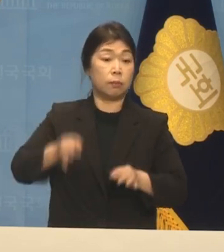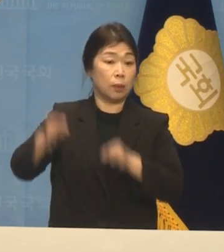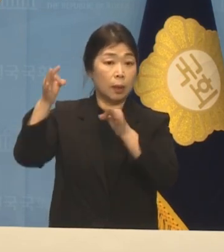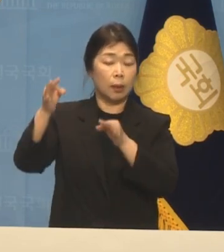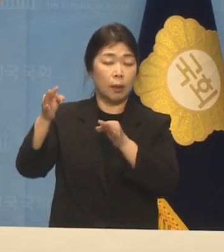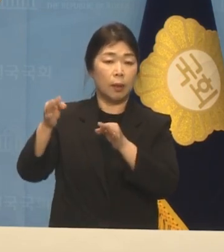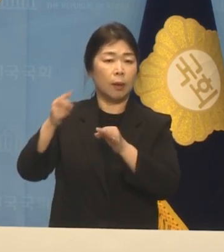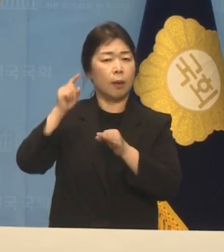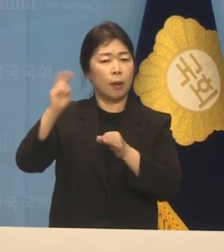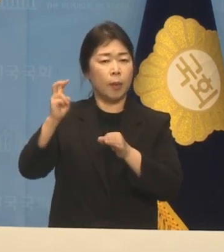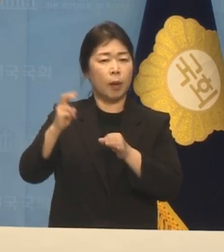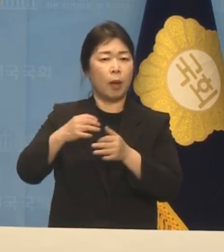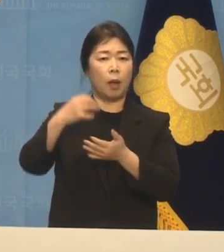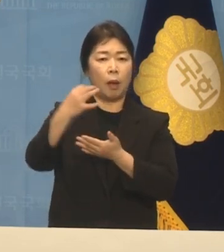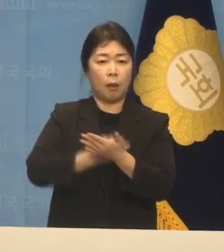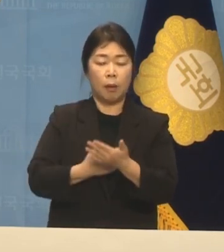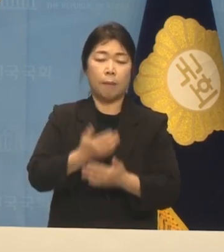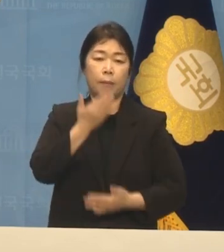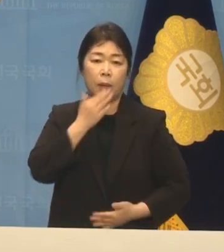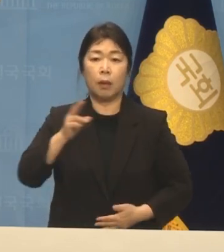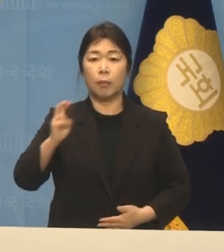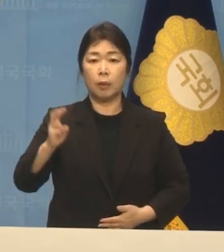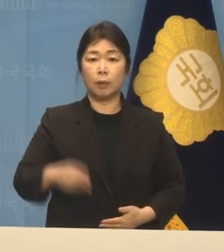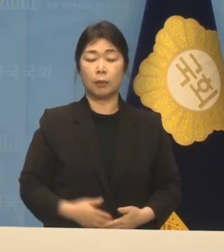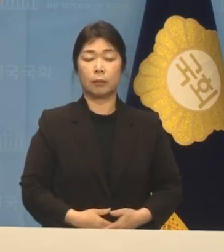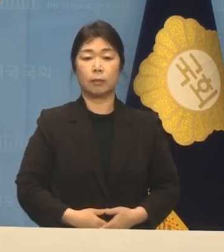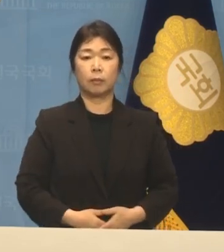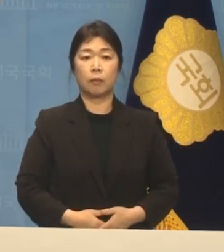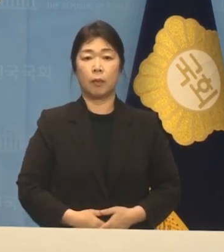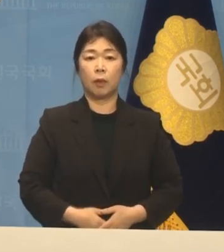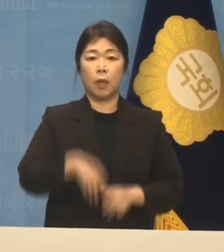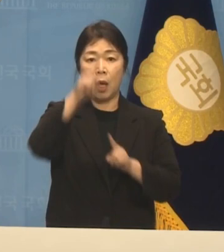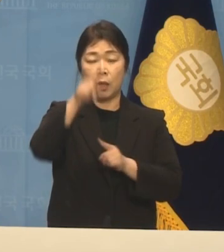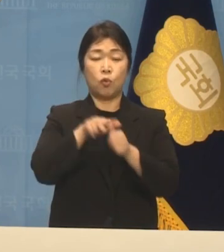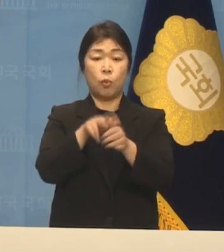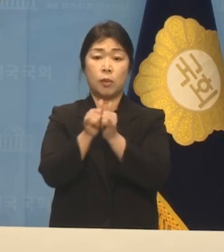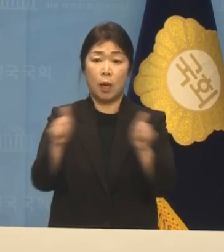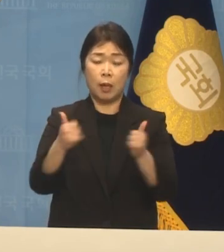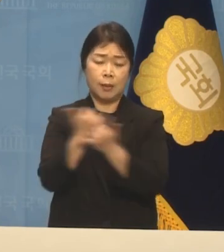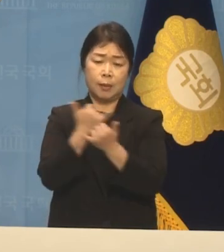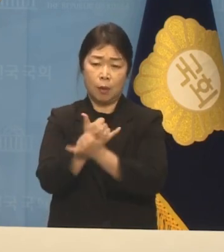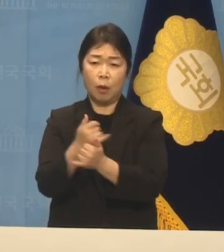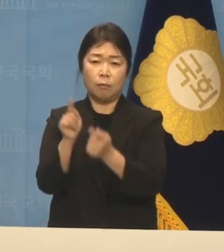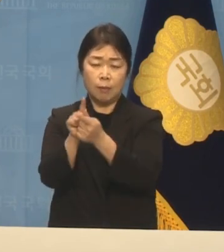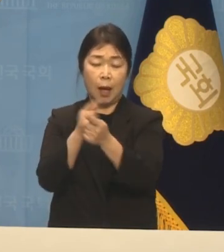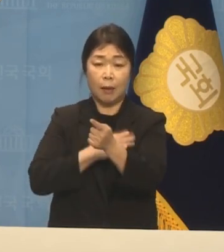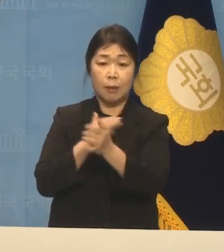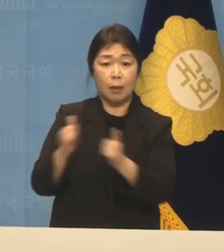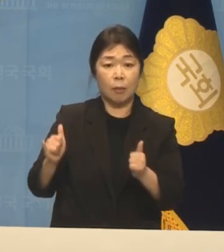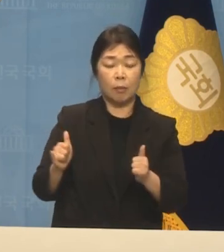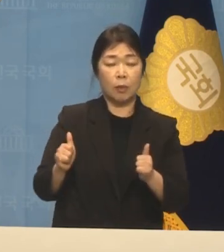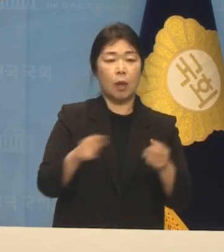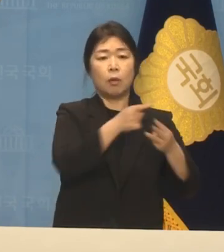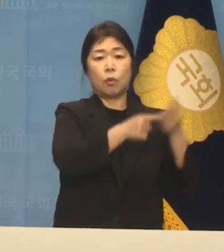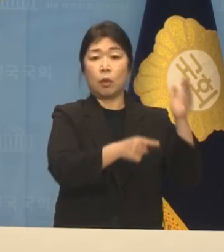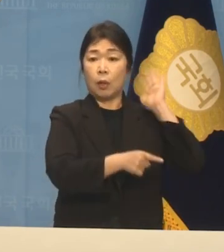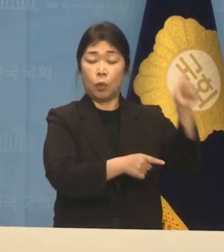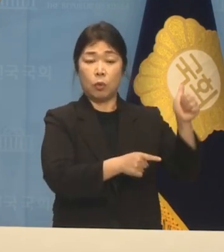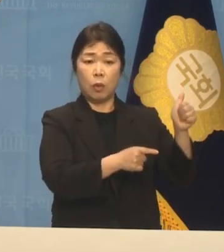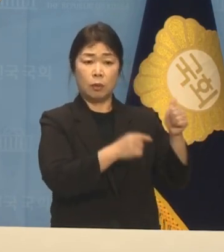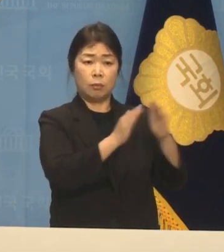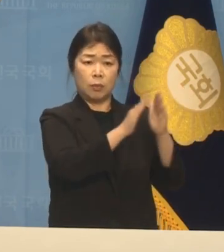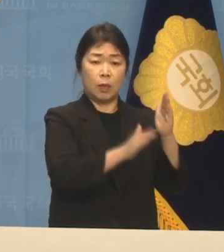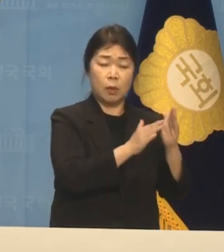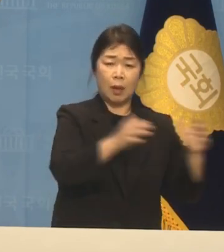차익을 누릴 것으로 예상됩니다. 이원모 후보자와 일가 친척과 지인, 윤석열 대통령의 처가